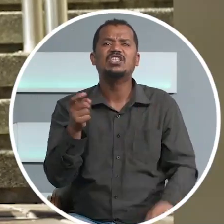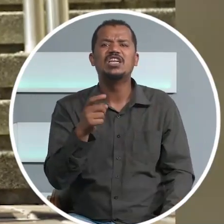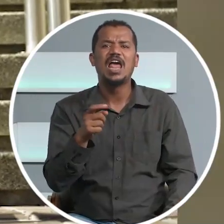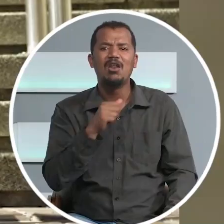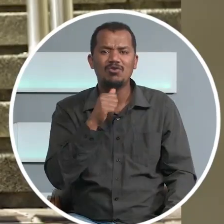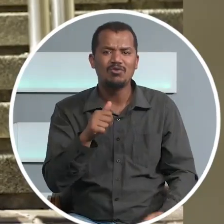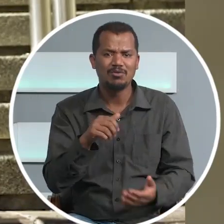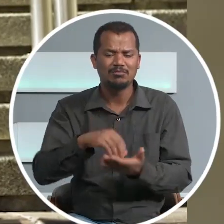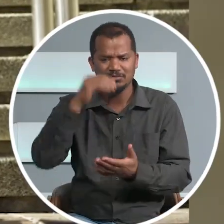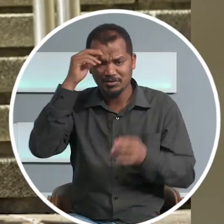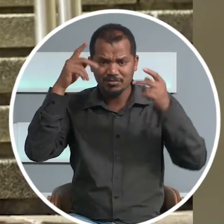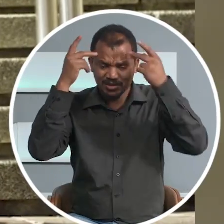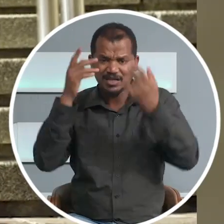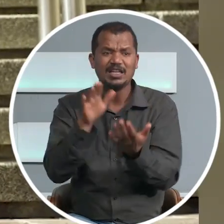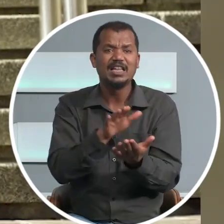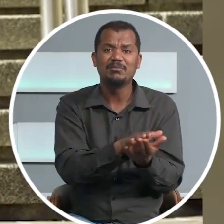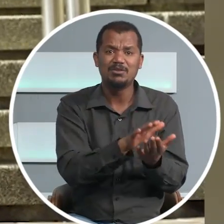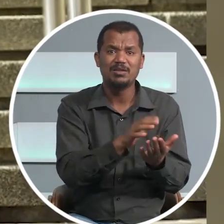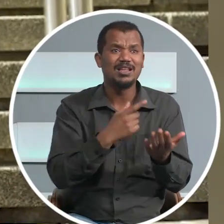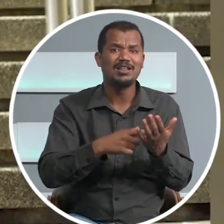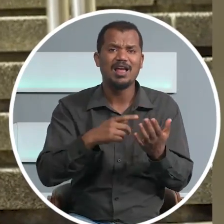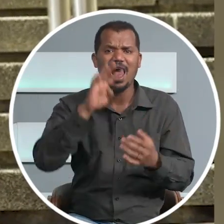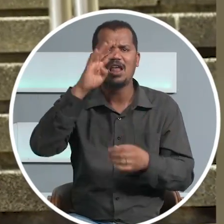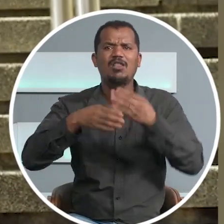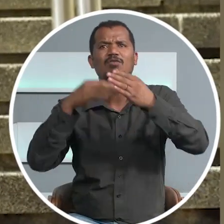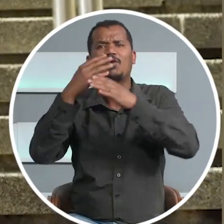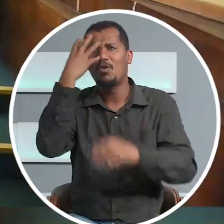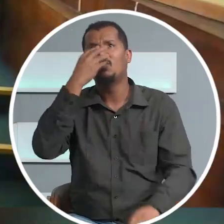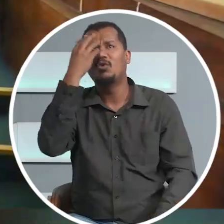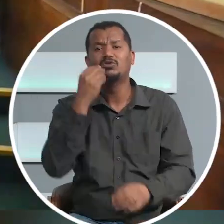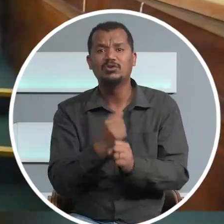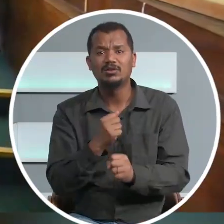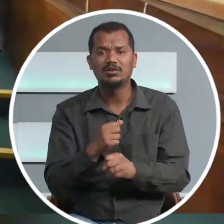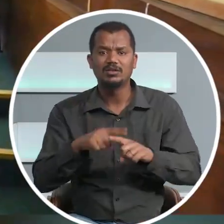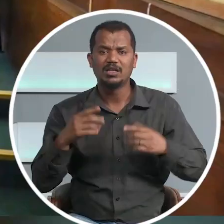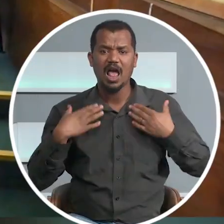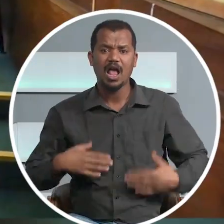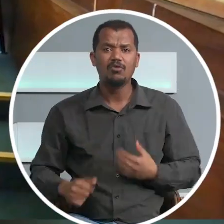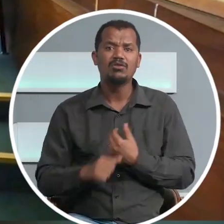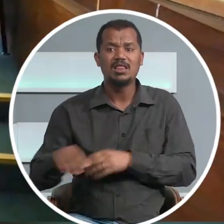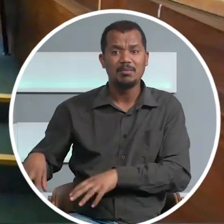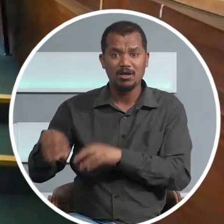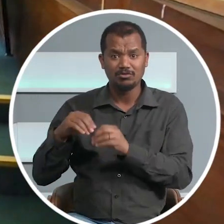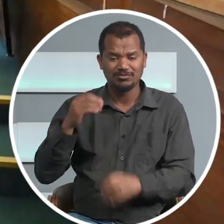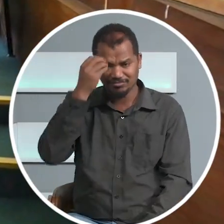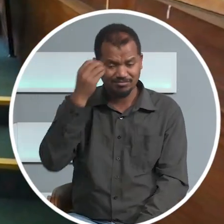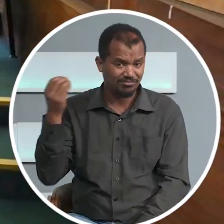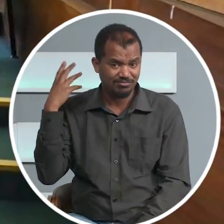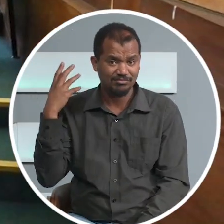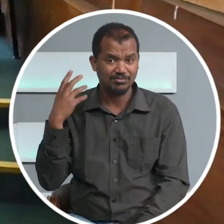شیال رو کو تمرت مینیستر تمرت بیت و چون این میکه کل آرات فوک کنجو کنجو یه سر اکال گودات هنیا تماری چن دارلو